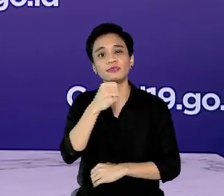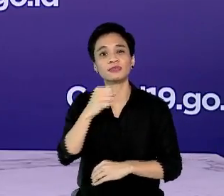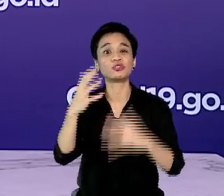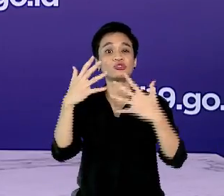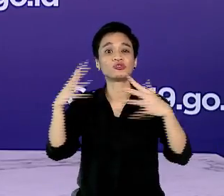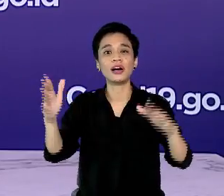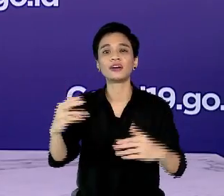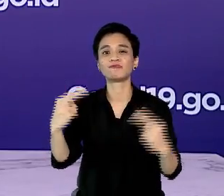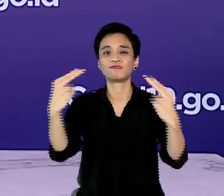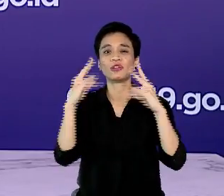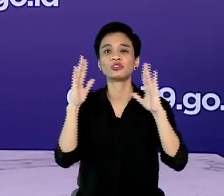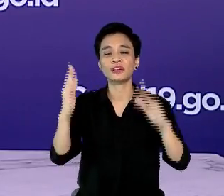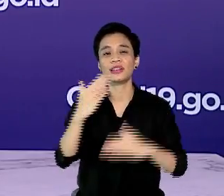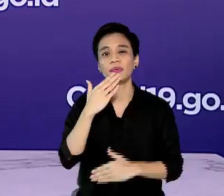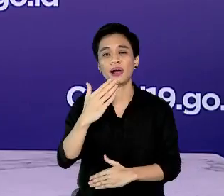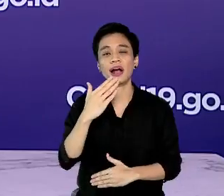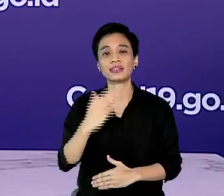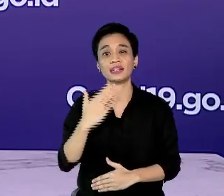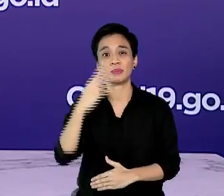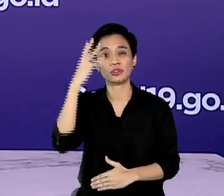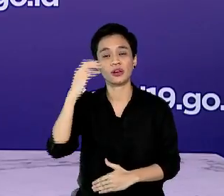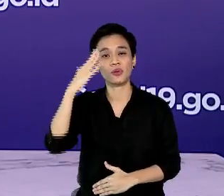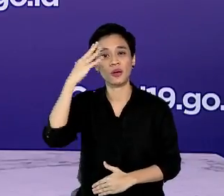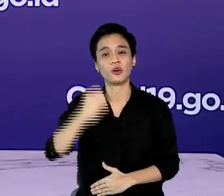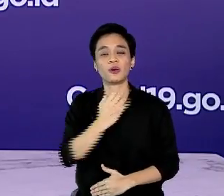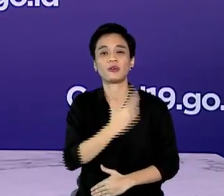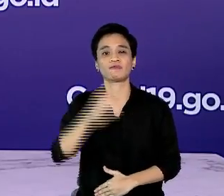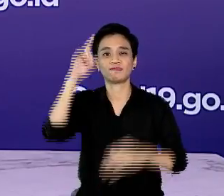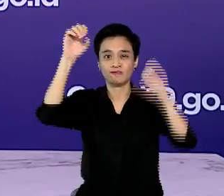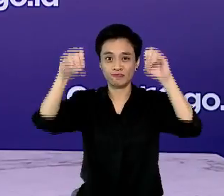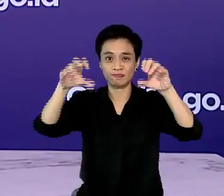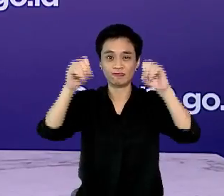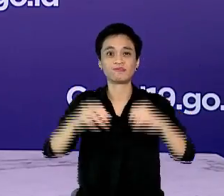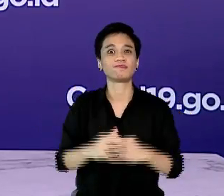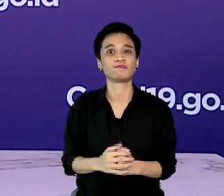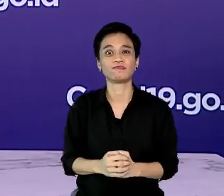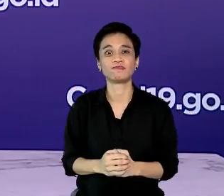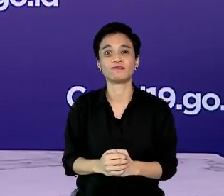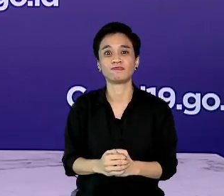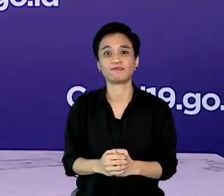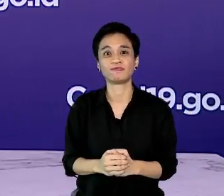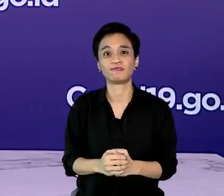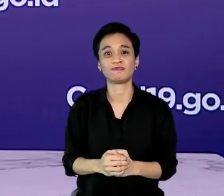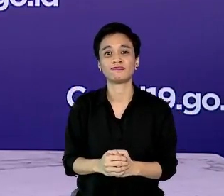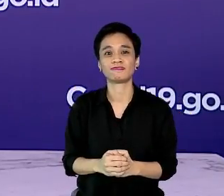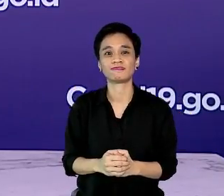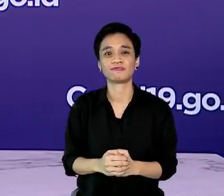atas perhatiannya. Selamat sore. Wassalamualaikum warahmatullahi wabarakatuh.